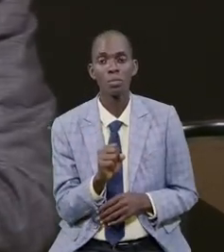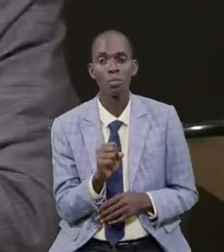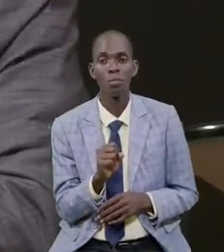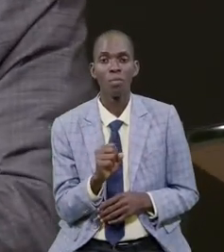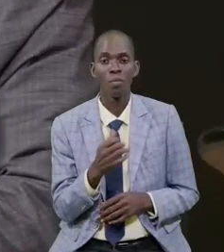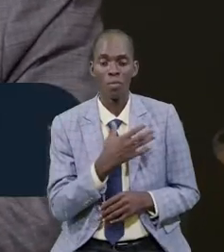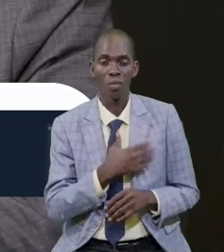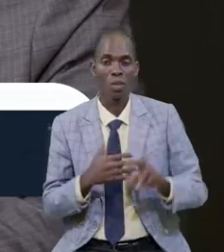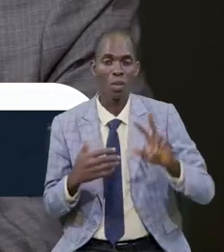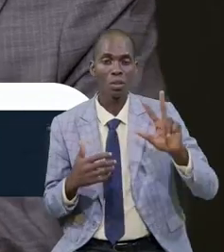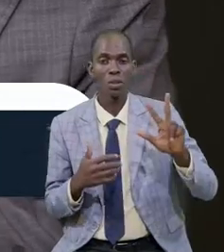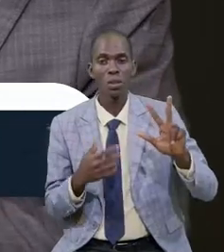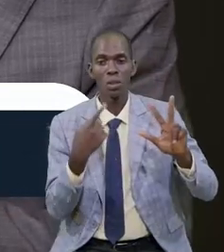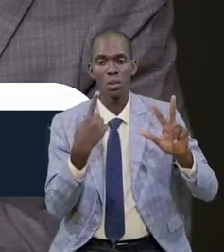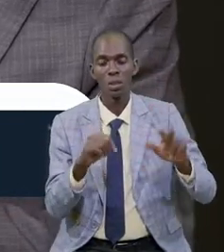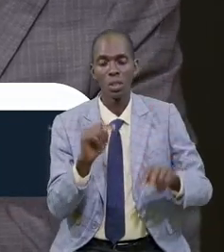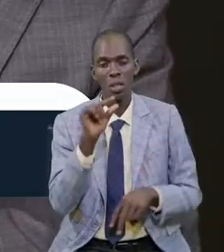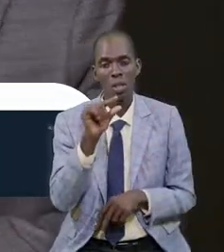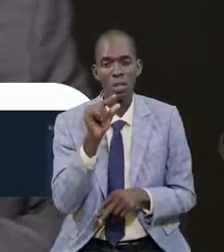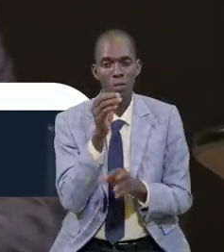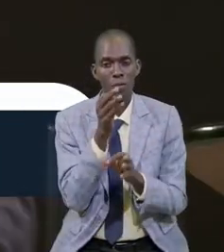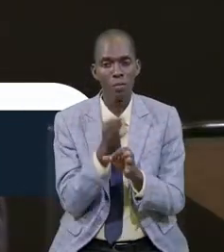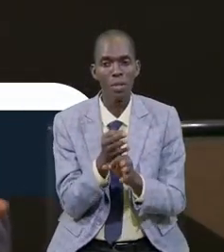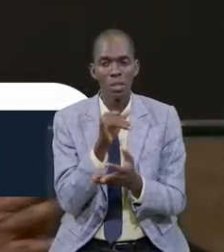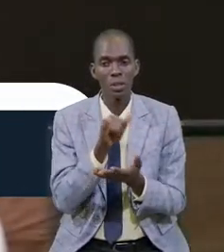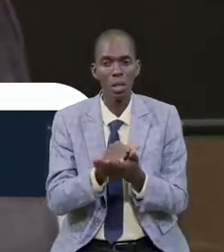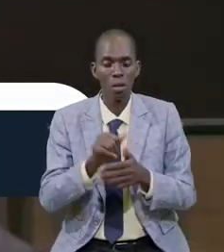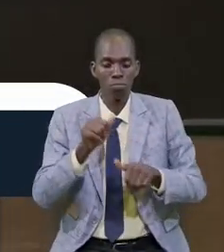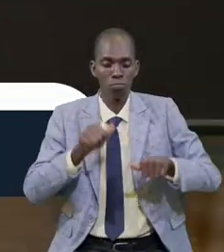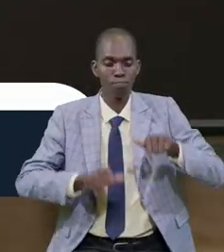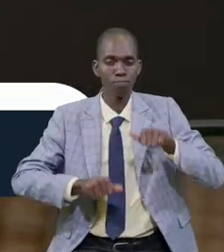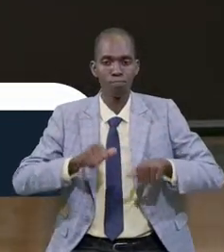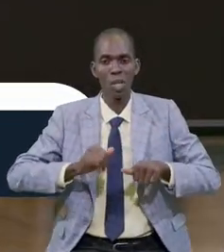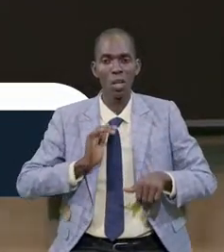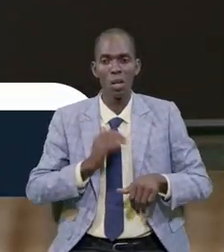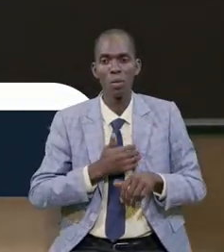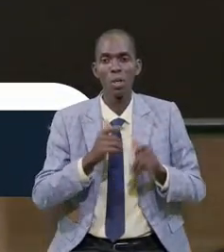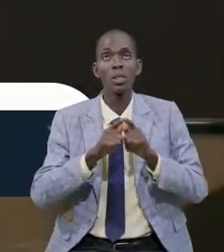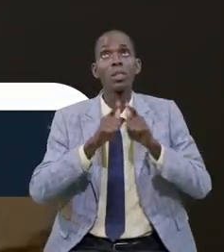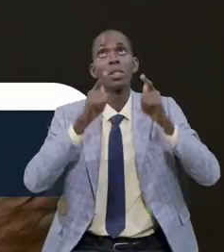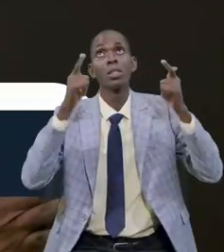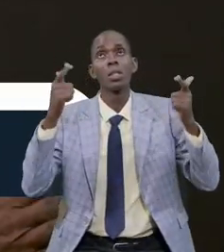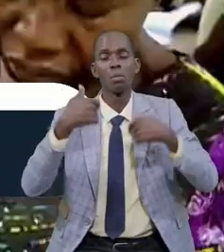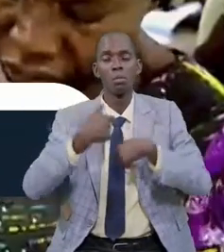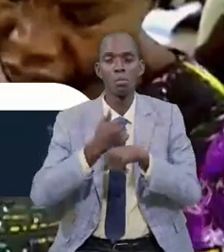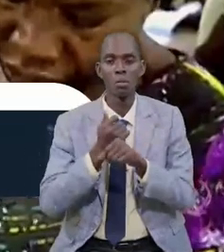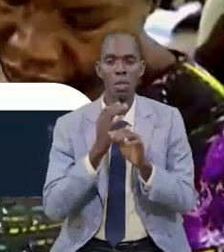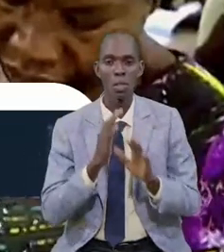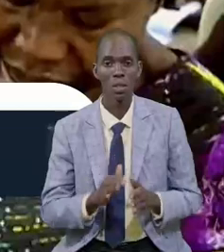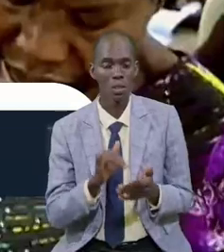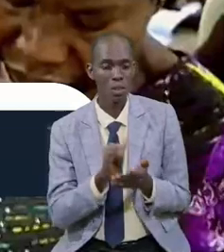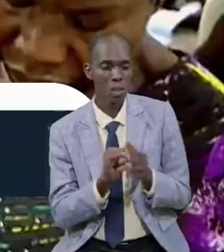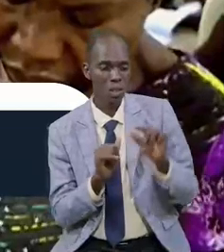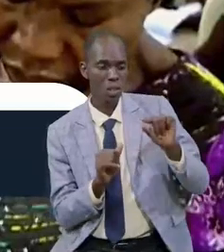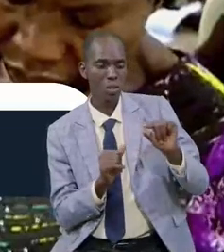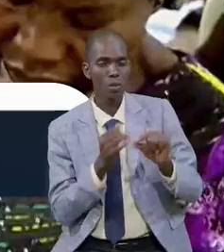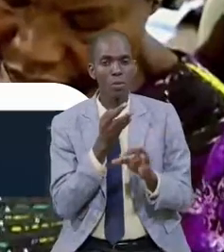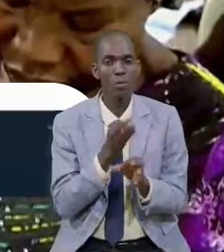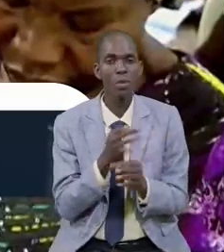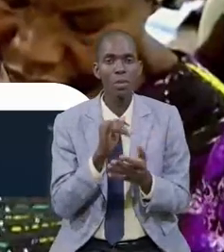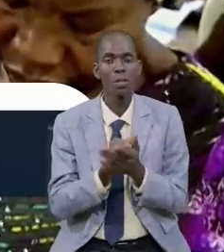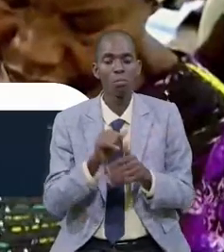La petite foi qui doute de notre grand créateur. La petite foi qui